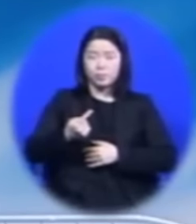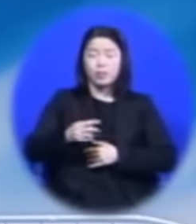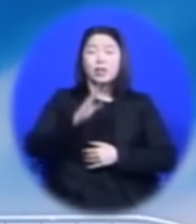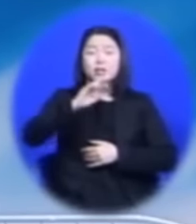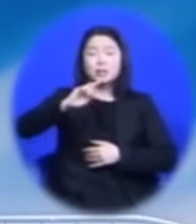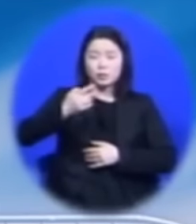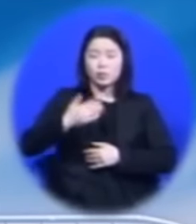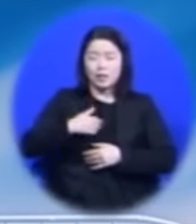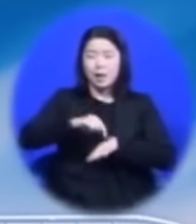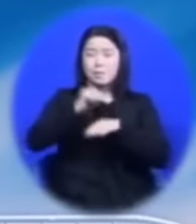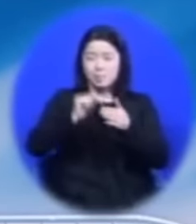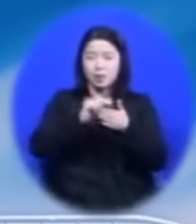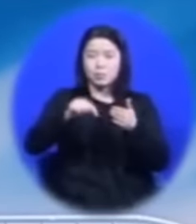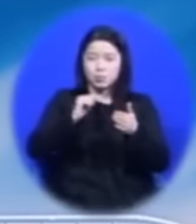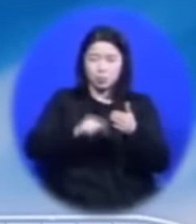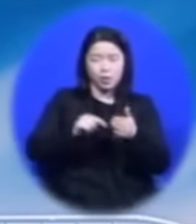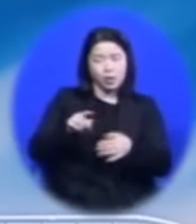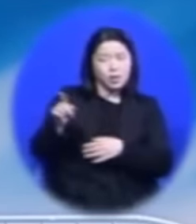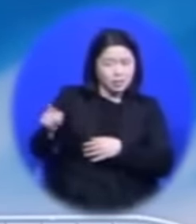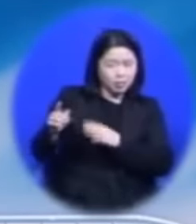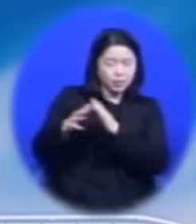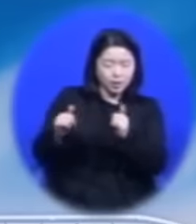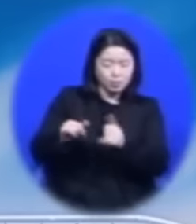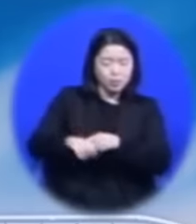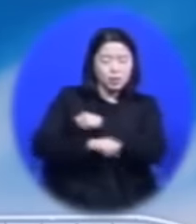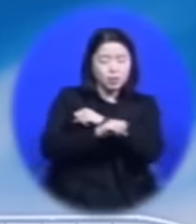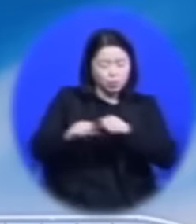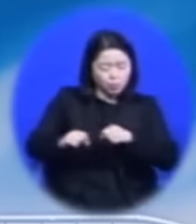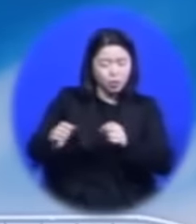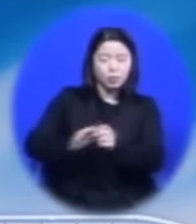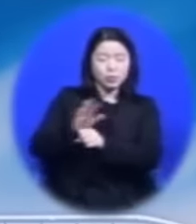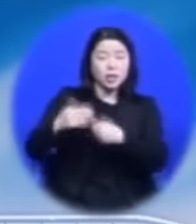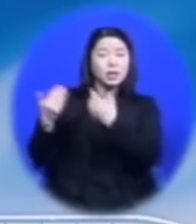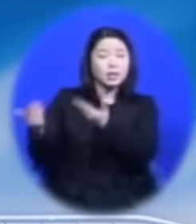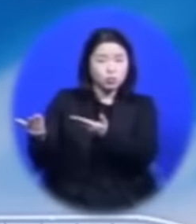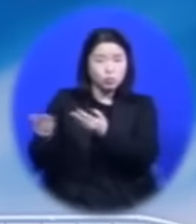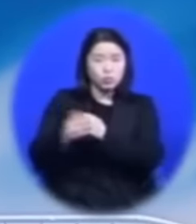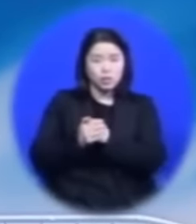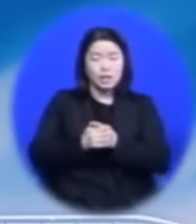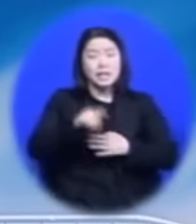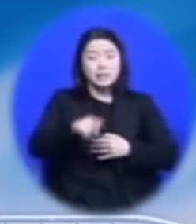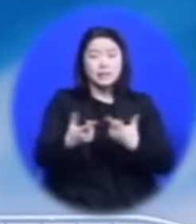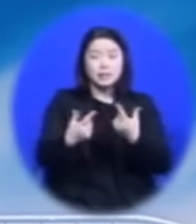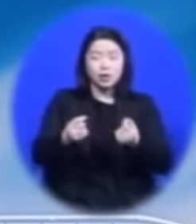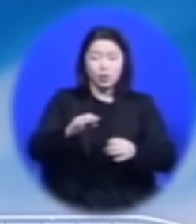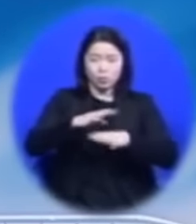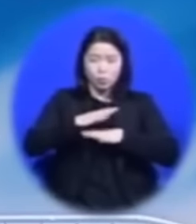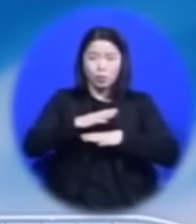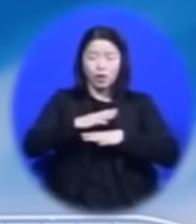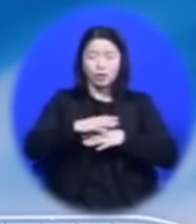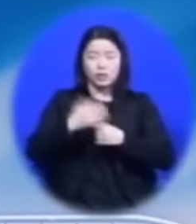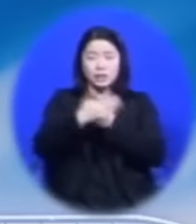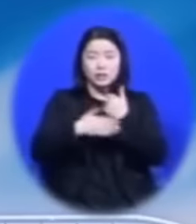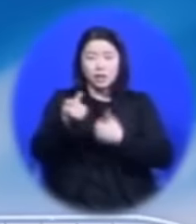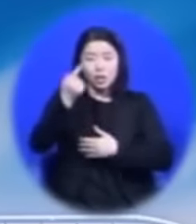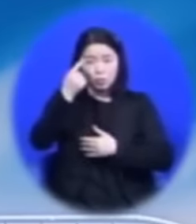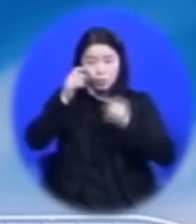그래도 내 마음속에 그들을 용서하고 사랑하는 여러분들은 그런 놀라운 은혜의 눈이